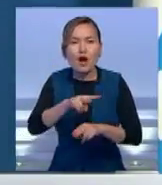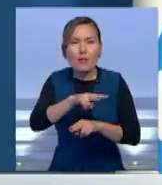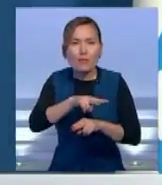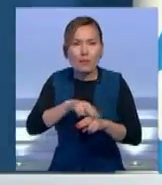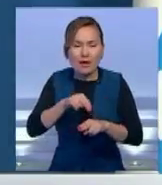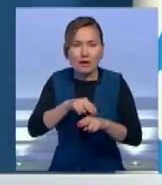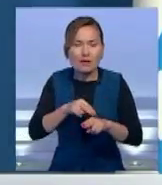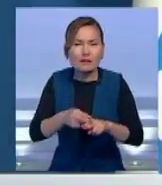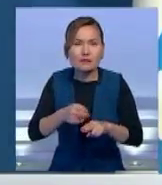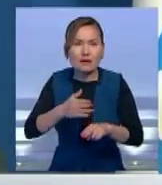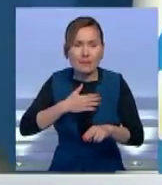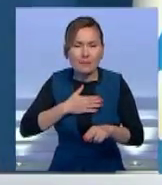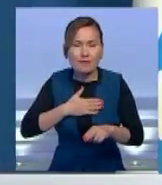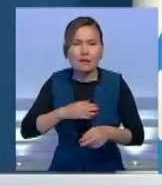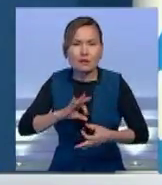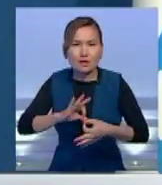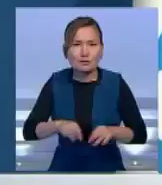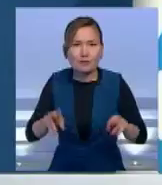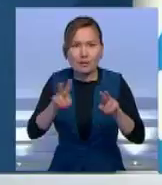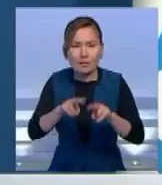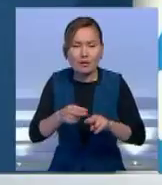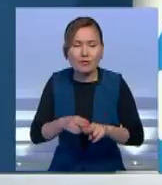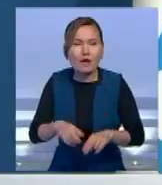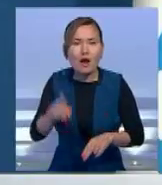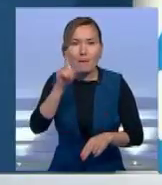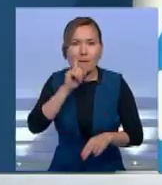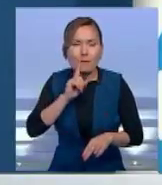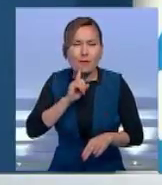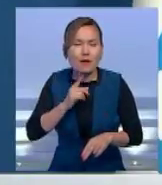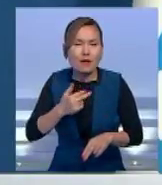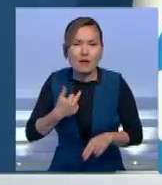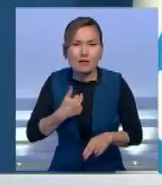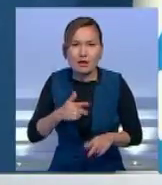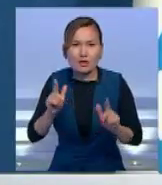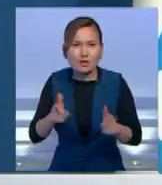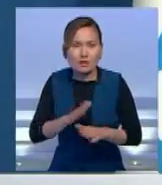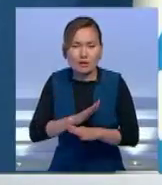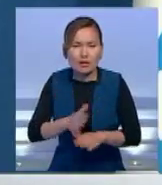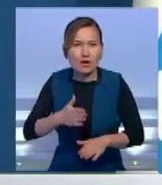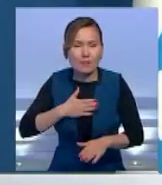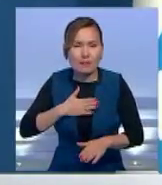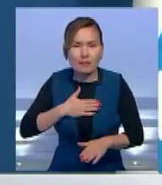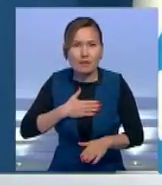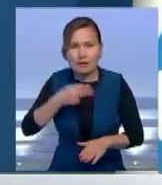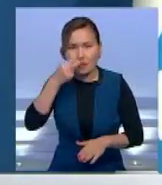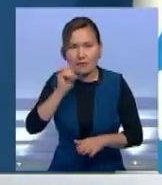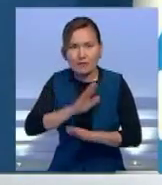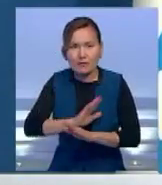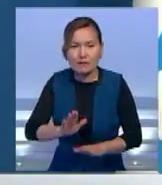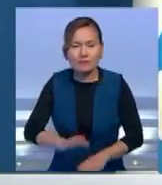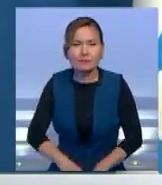қорқытып үркіткен кеңесімен аяқталды. Бірақ одан ешқандай нәтиже шыққан жоқ. Бұл жолда солай болары анық.